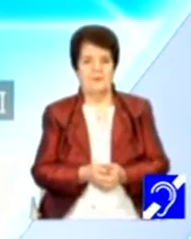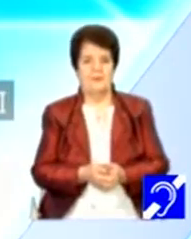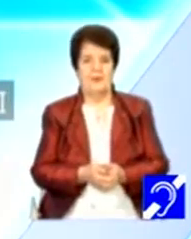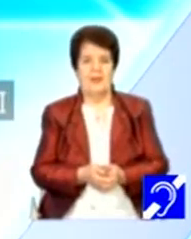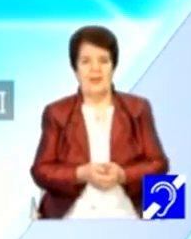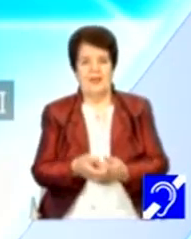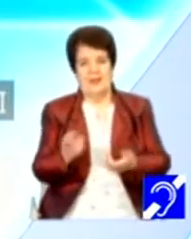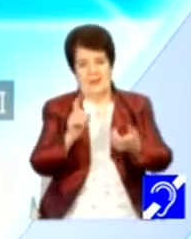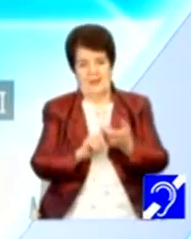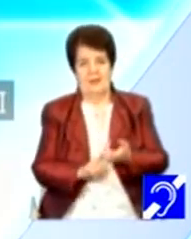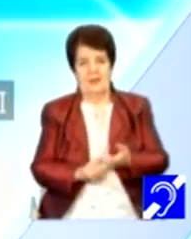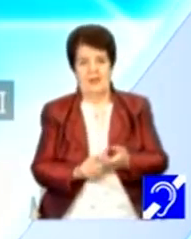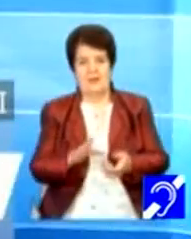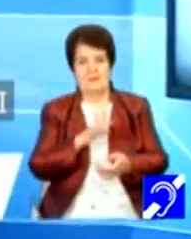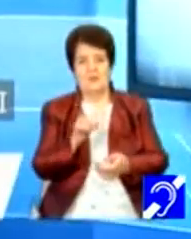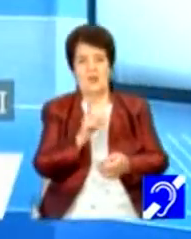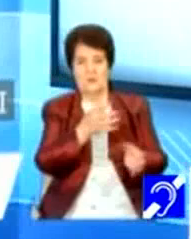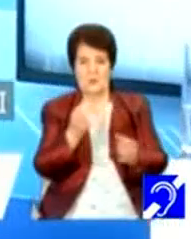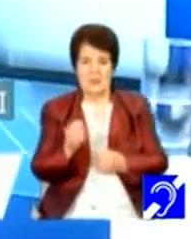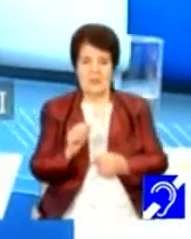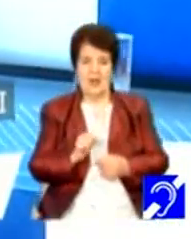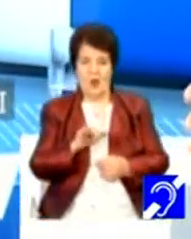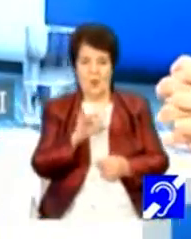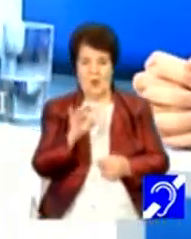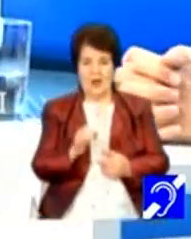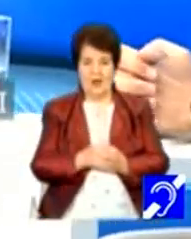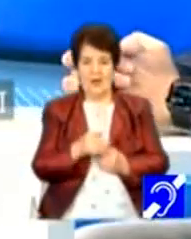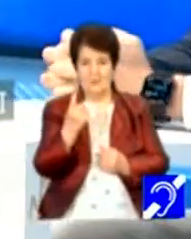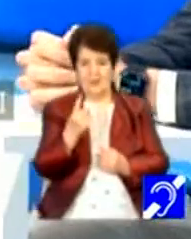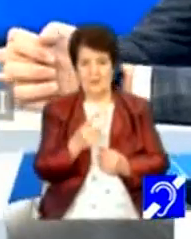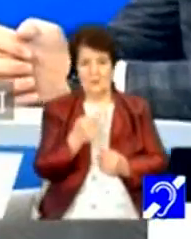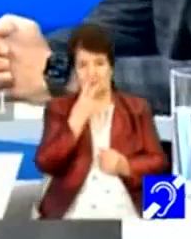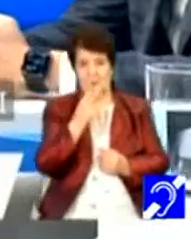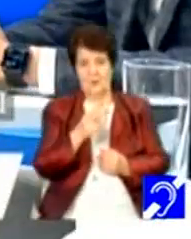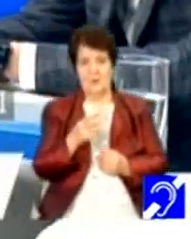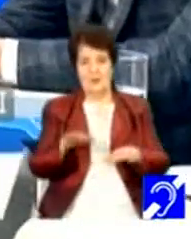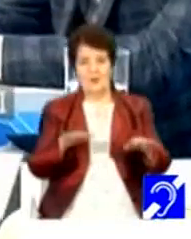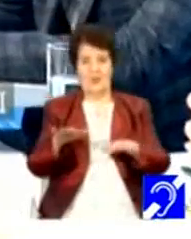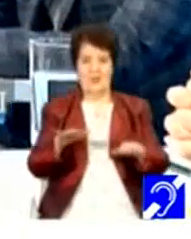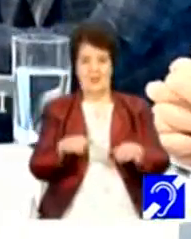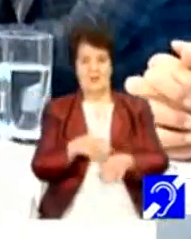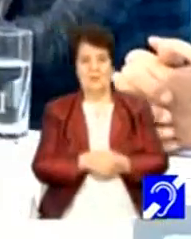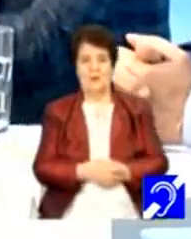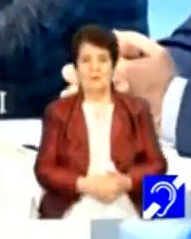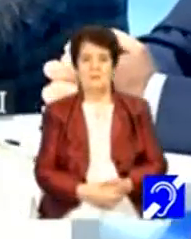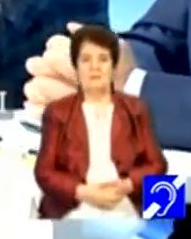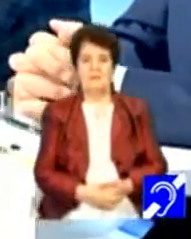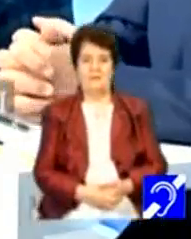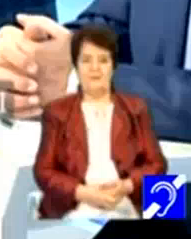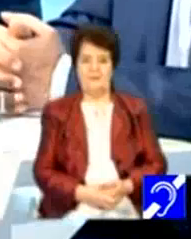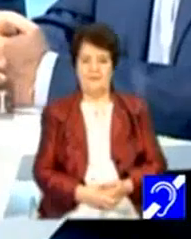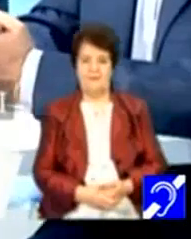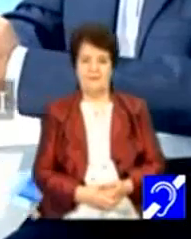întrebarea legată de ceea ce ați putea lua de la aur, așa, ca să, pentru oglindă, pentru echilibru. Bun, mergem mai departe, nu e